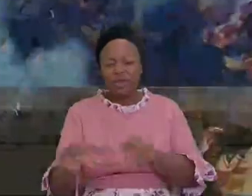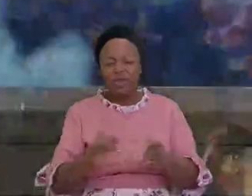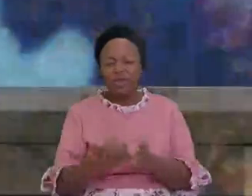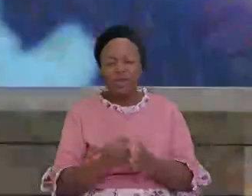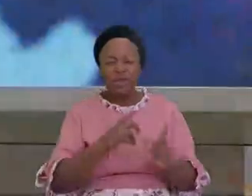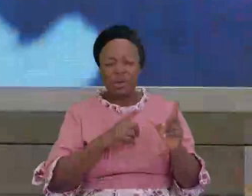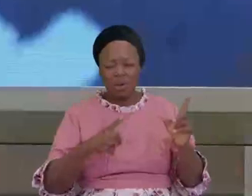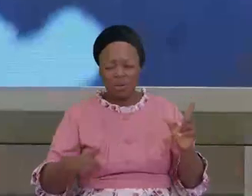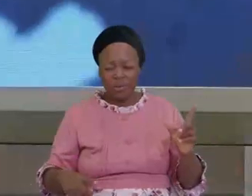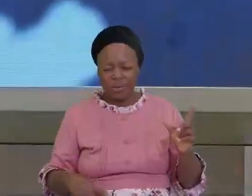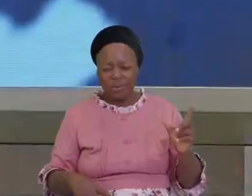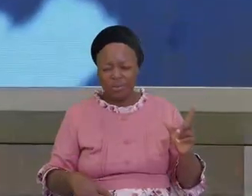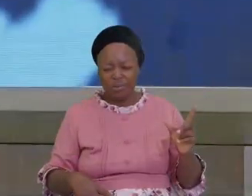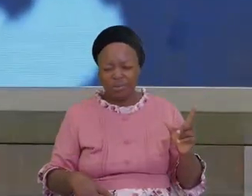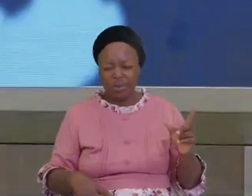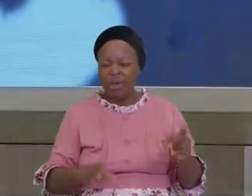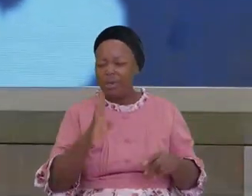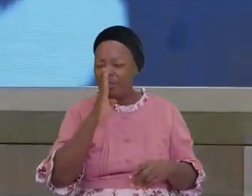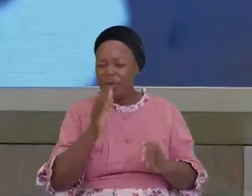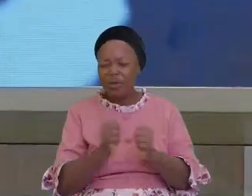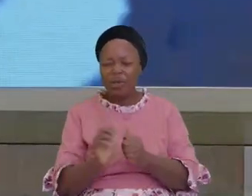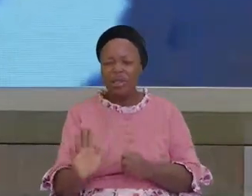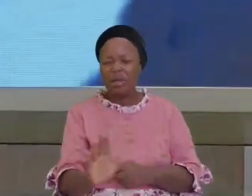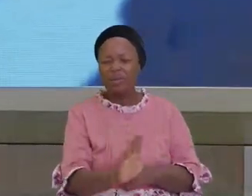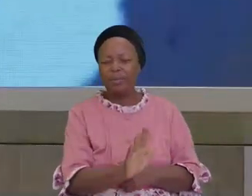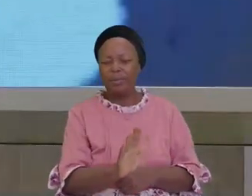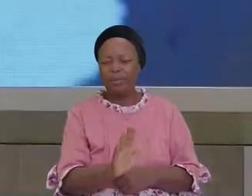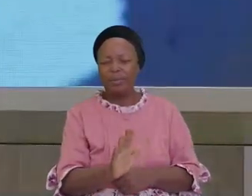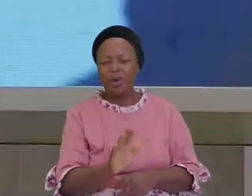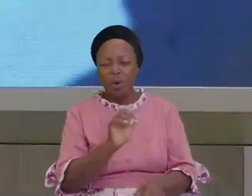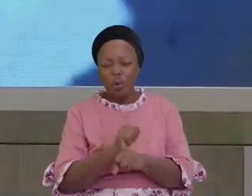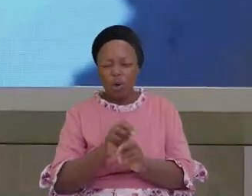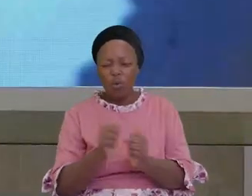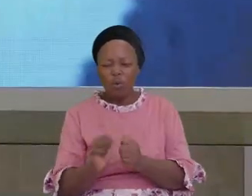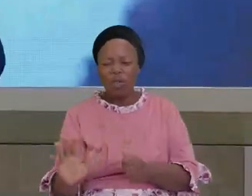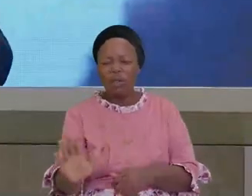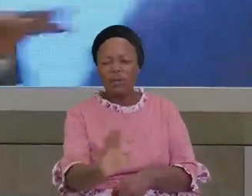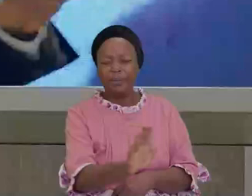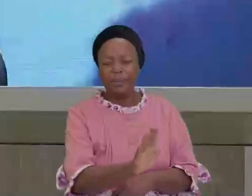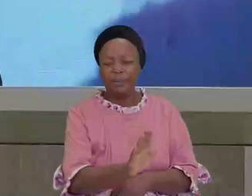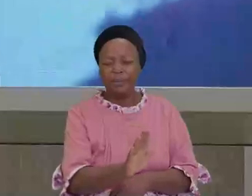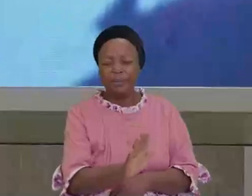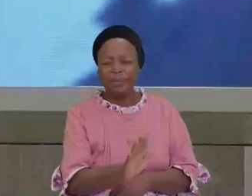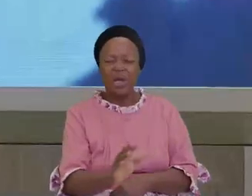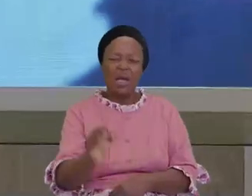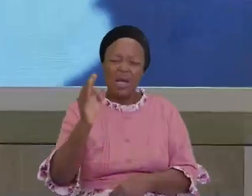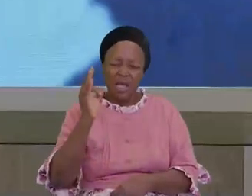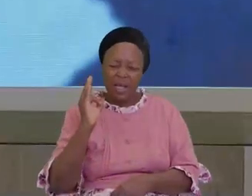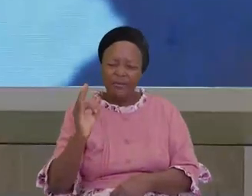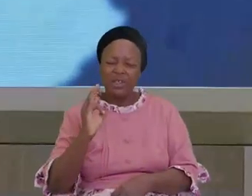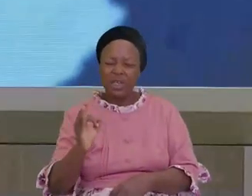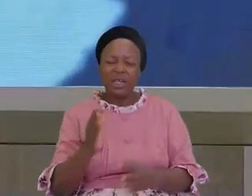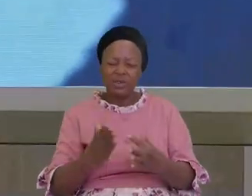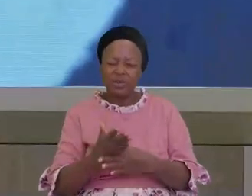Fais-le, Seigneur. Sois avec eux. Œuvre avec eux. Évangélise